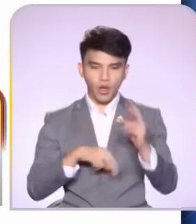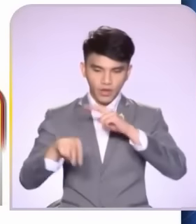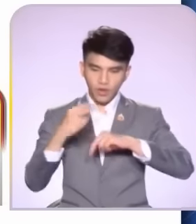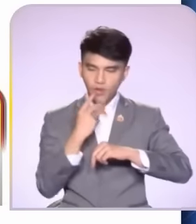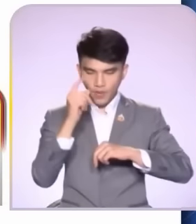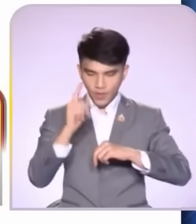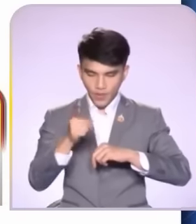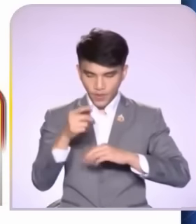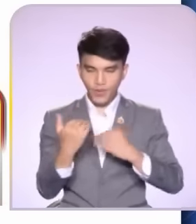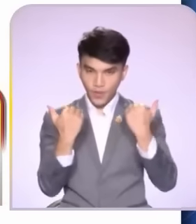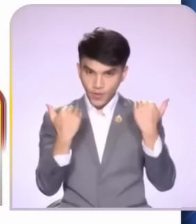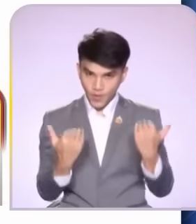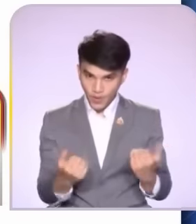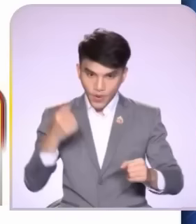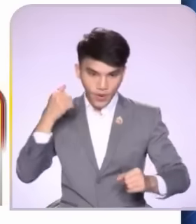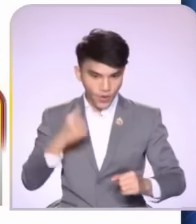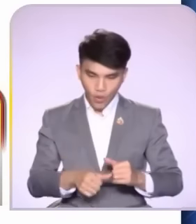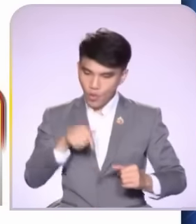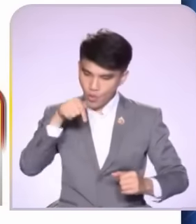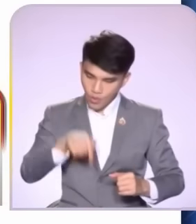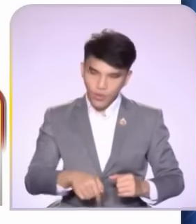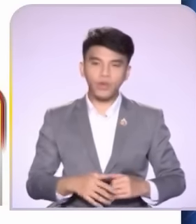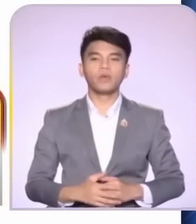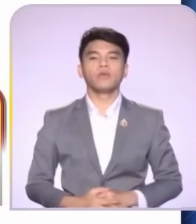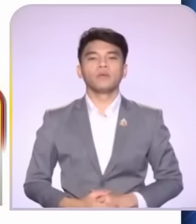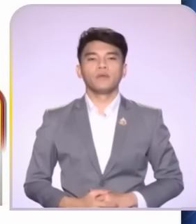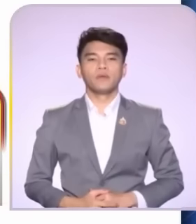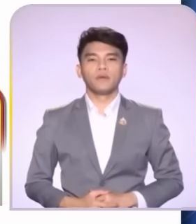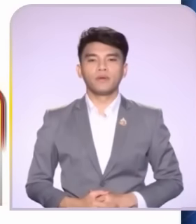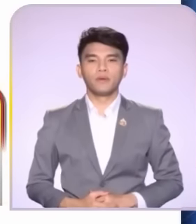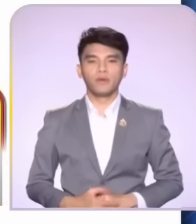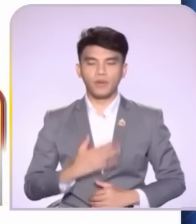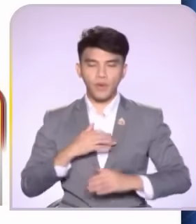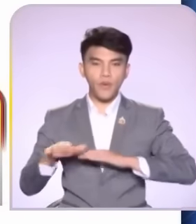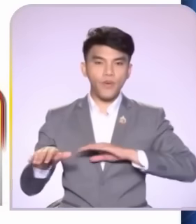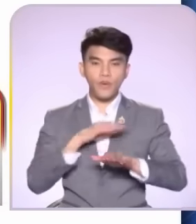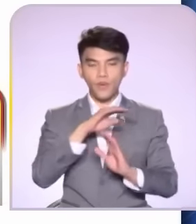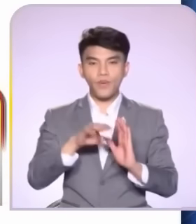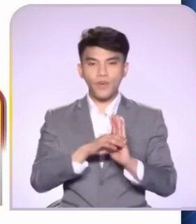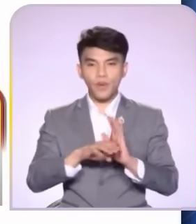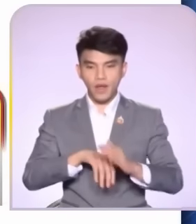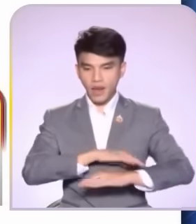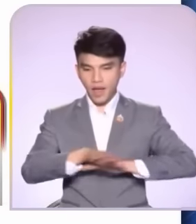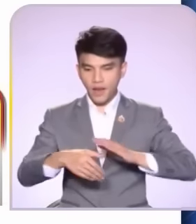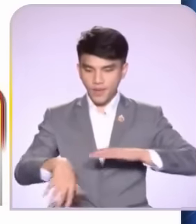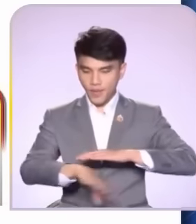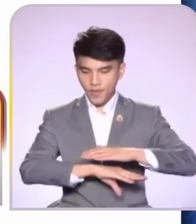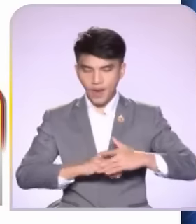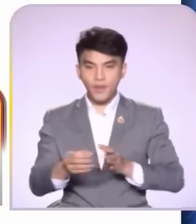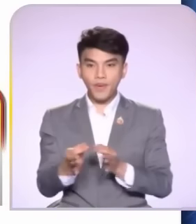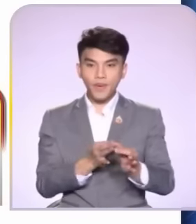งอยู่ตรงนี้ไม่หนีไปไหนแน่นอนครับแล้วพร้อมจะนำข้อเท็จจริงหลักฐานทั้งหมดเข้า